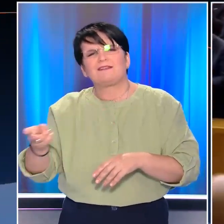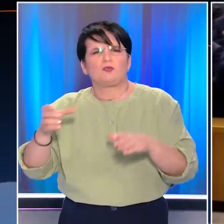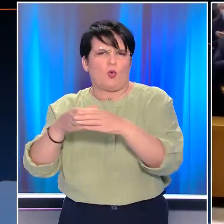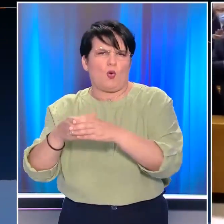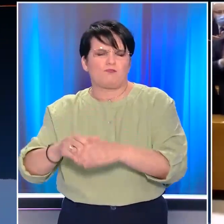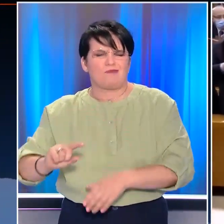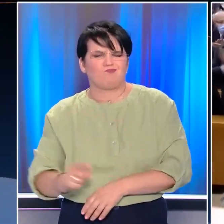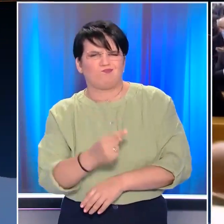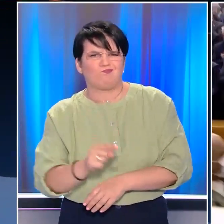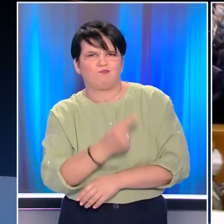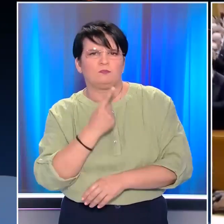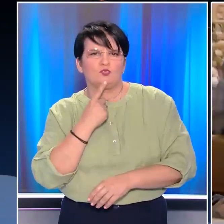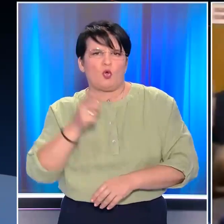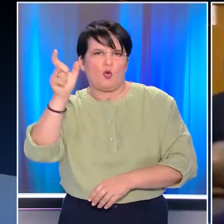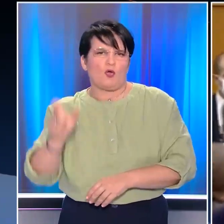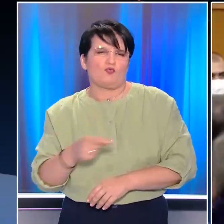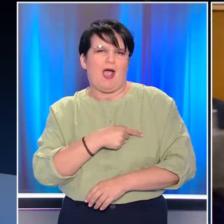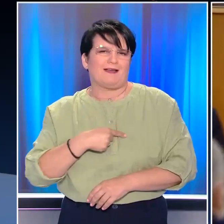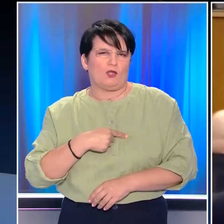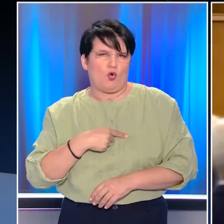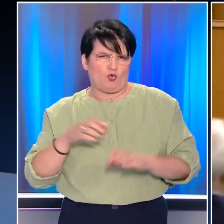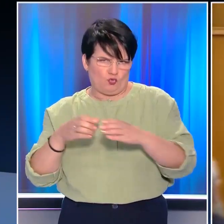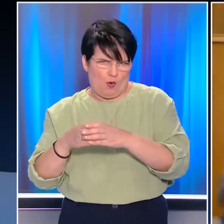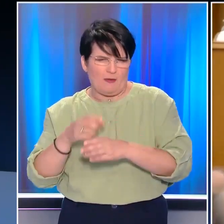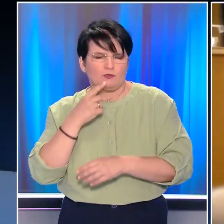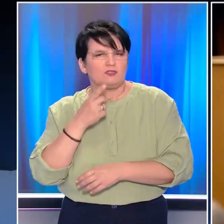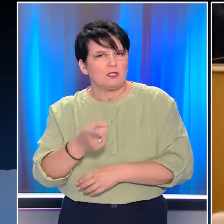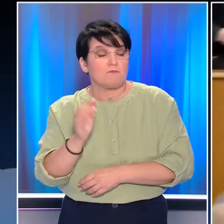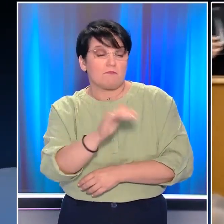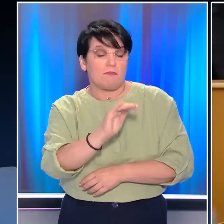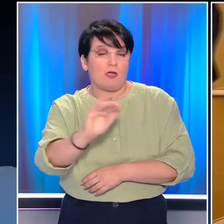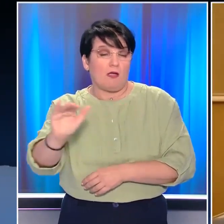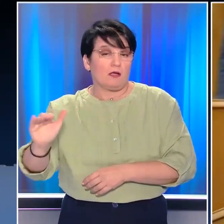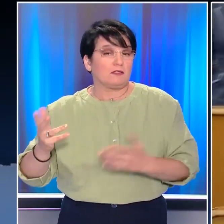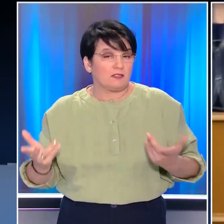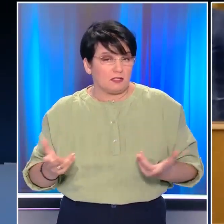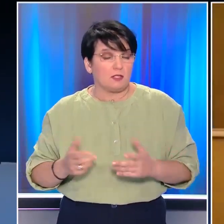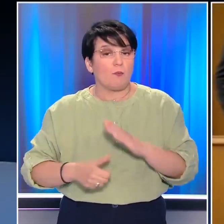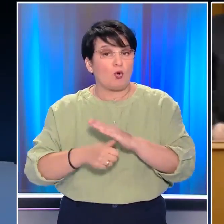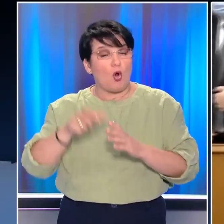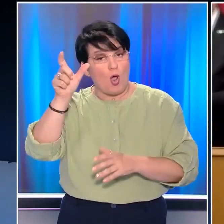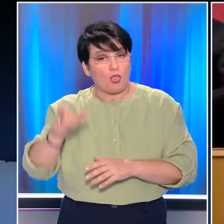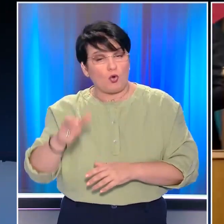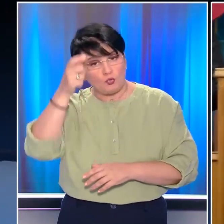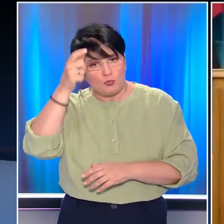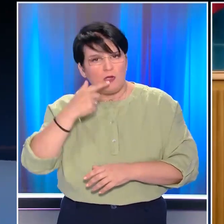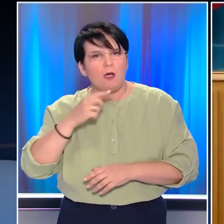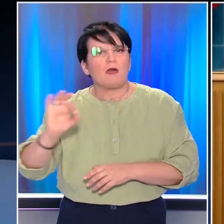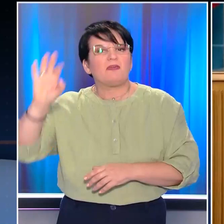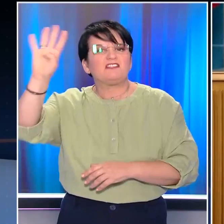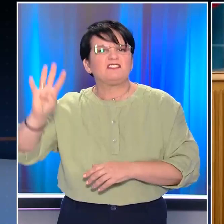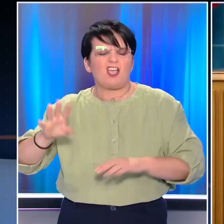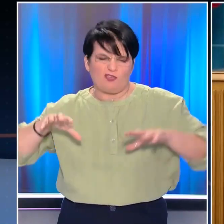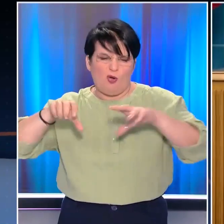να ρίχνει λάδι στη φωτιά και ο αρχηγός του Κεμαλικού Κόμματος Κιλιτσντάρογλου κάλεσε ούτε λίγο ούτε πολύ τον Ερντογάν να εισβάλλει στα νησιά του